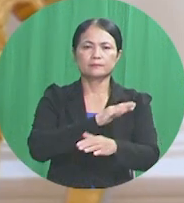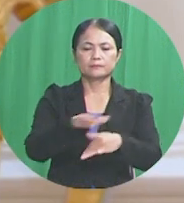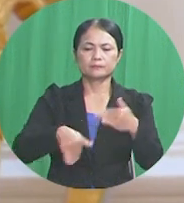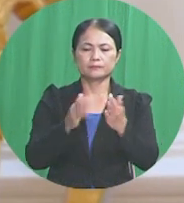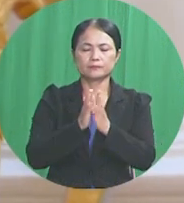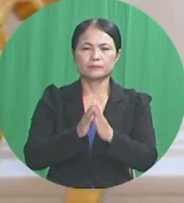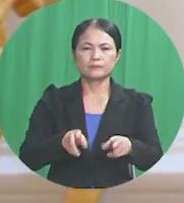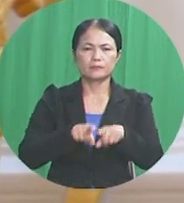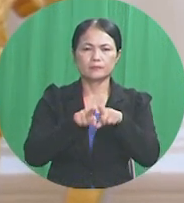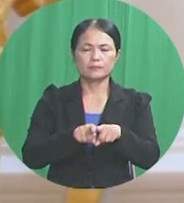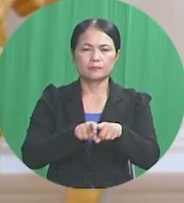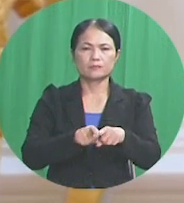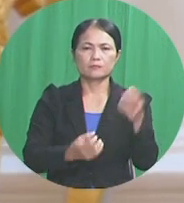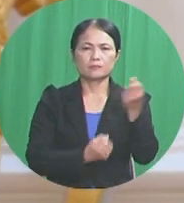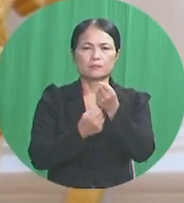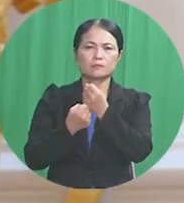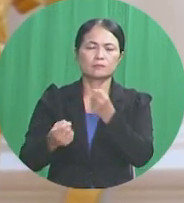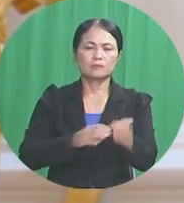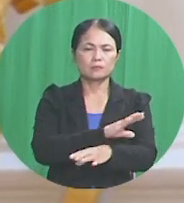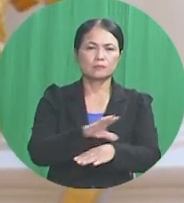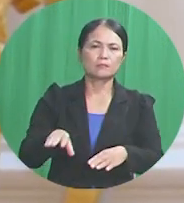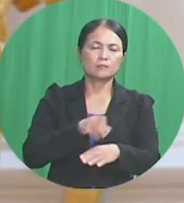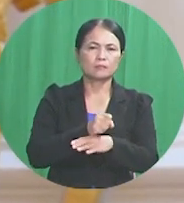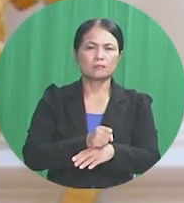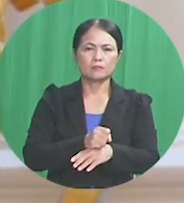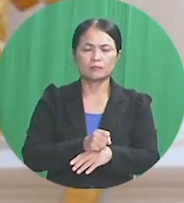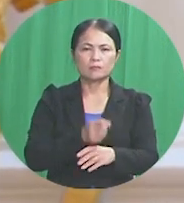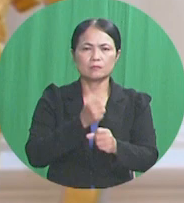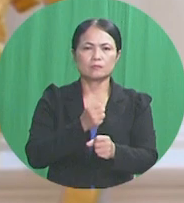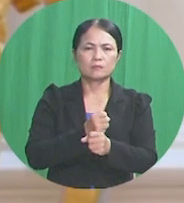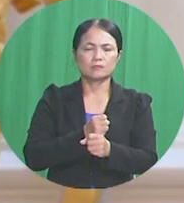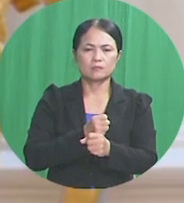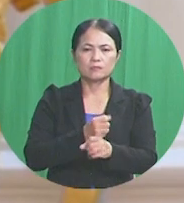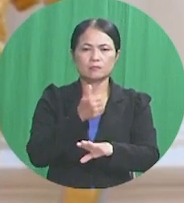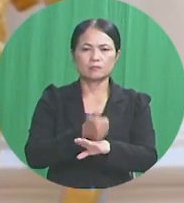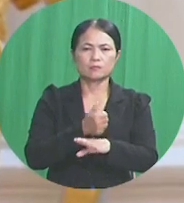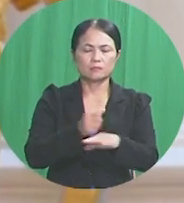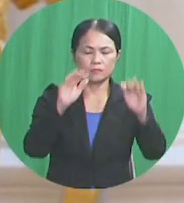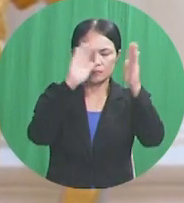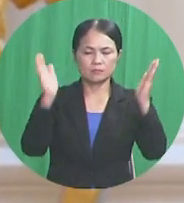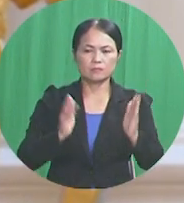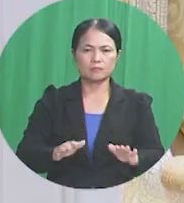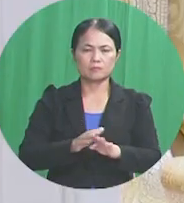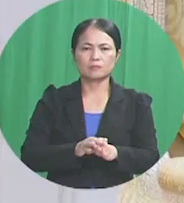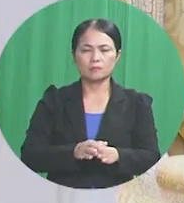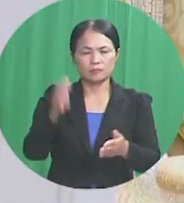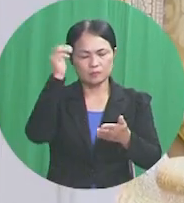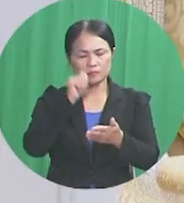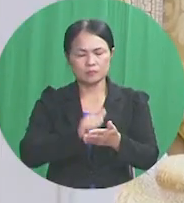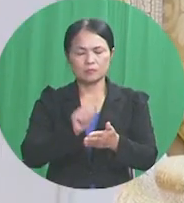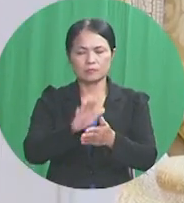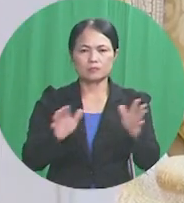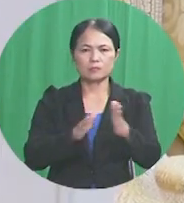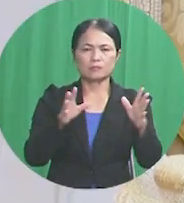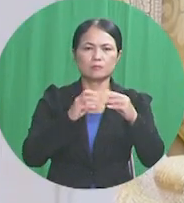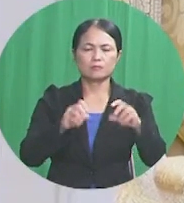พองได้จูนจมพูกาความโตกัมพูชีดัลกมปงแต่เฟอจีประเทศอาเซียนหนึ่งสิ่งใดสมรจระบอสันนิ